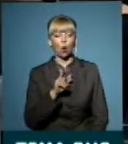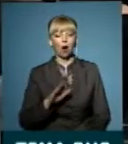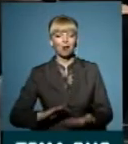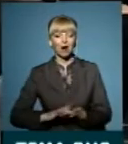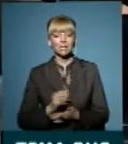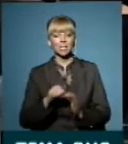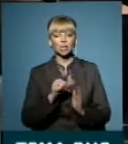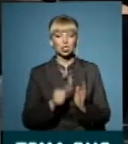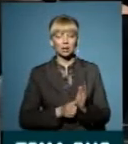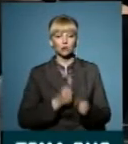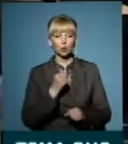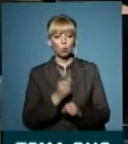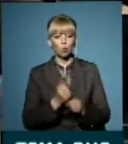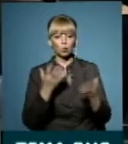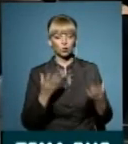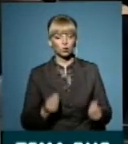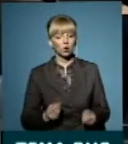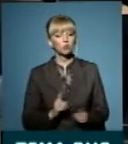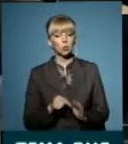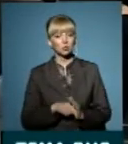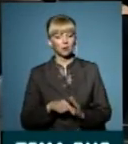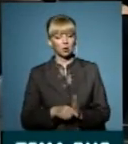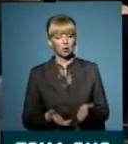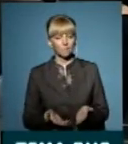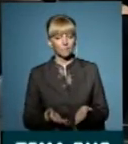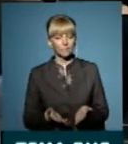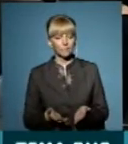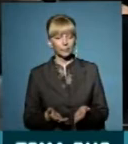16 робочих днів. Тобто?